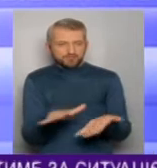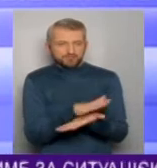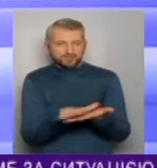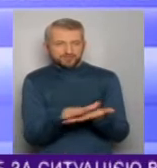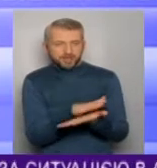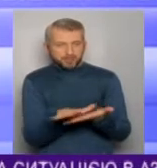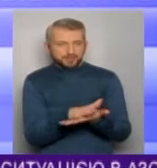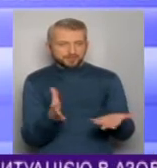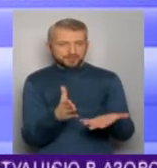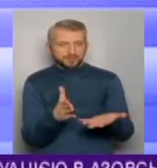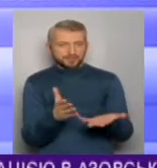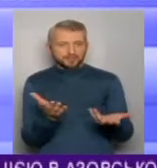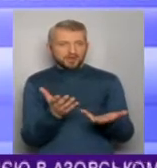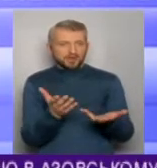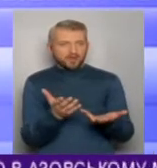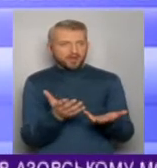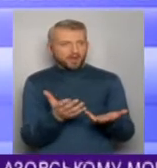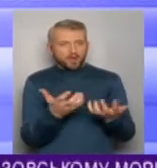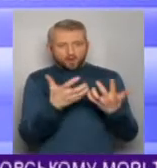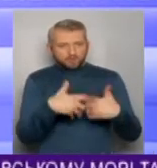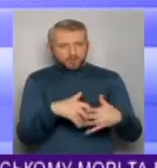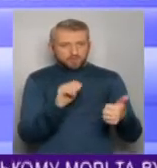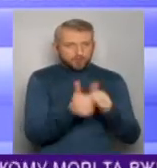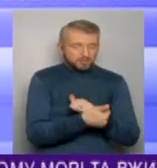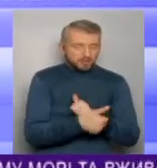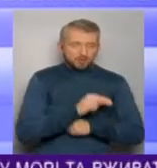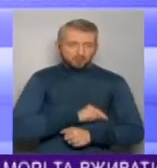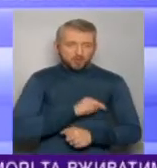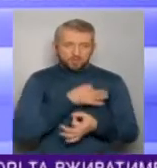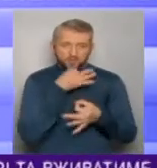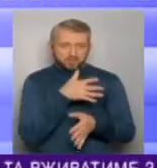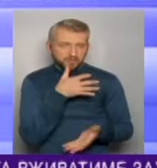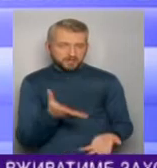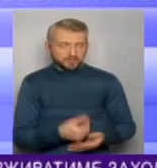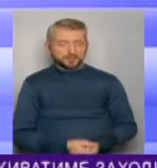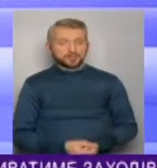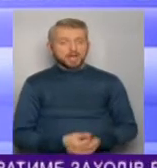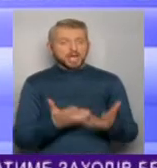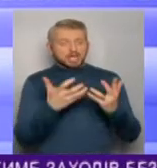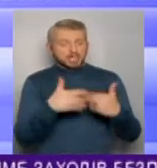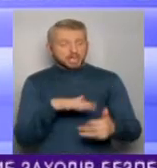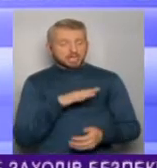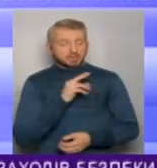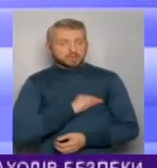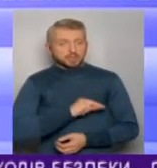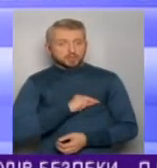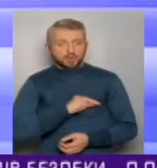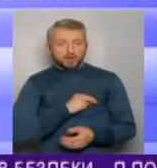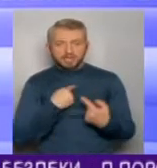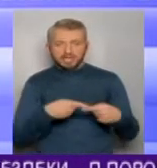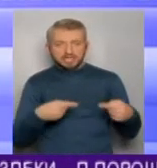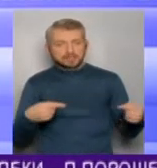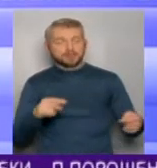підчищають, тому що замінюється навісне обладнання, і воно працює для прибирання снігу. Тому техніка працювала сама різна,